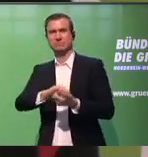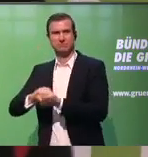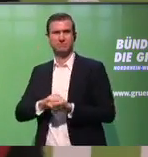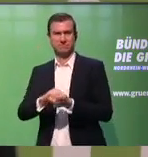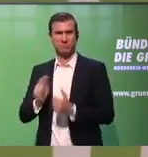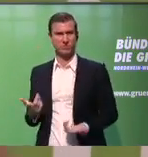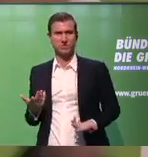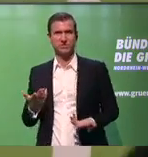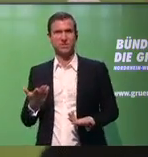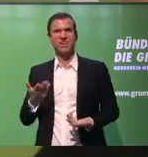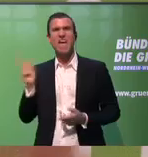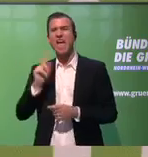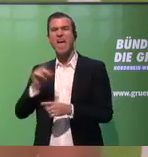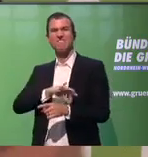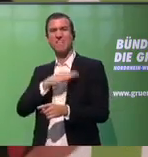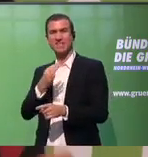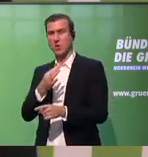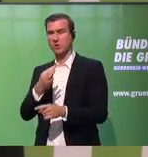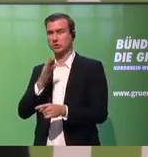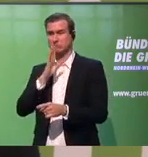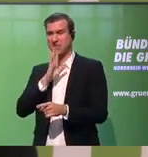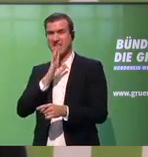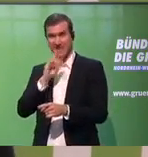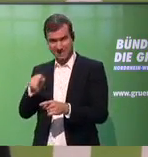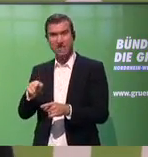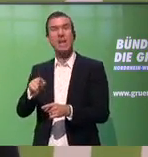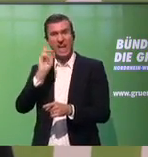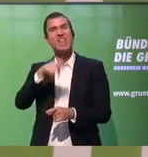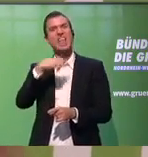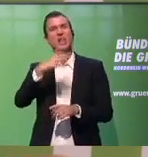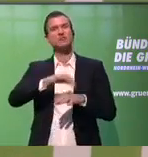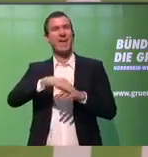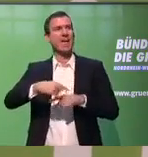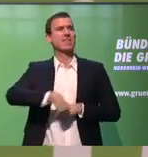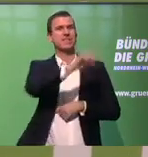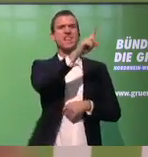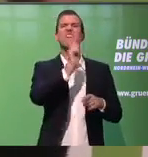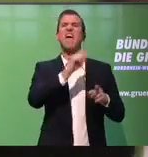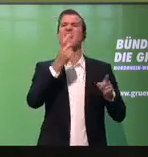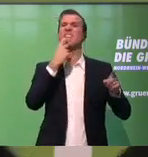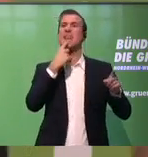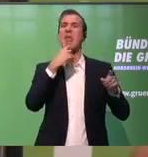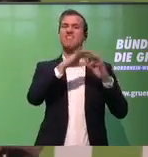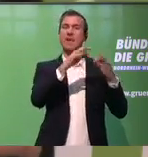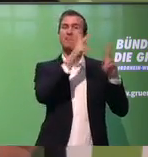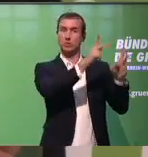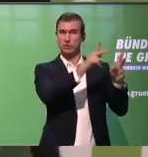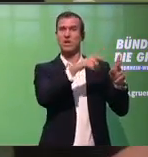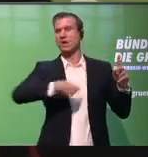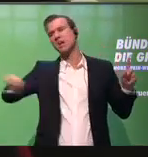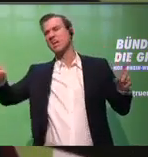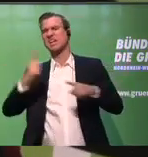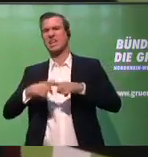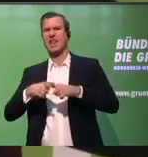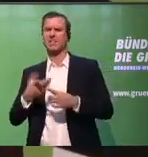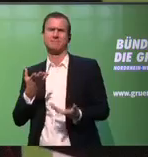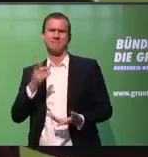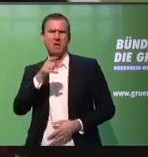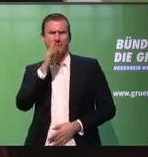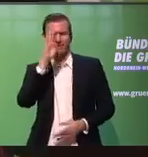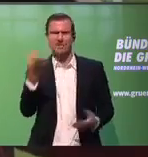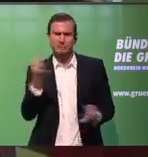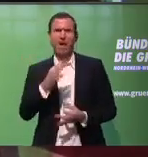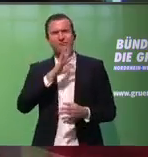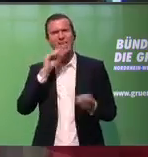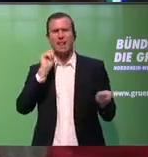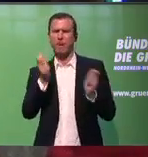Sinn, jemand, der Französisch spricht, nach Schweden zu schicken und jemand, der Familie in Finnland hat, irgendwie nach Griechenland zu schicken. Da muss sich allerhand